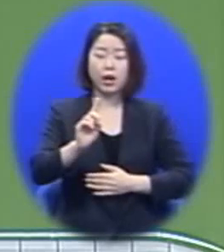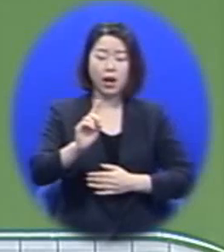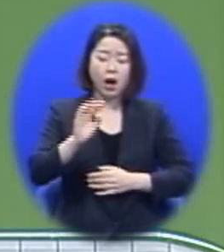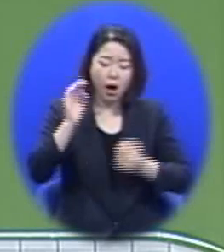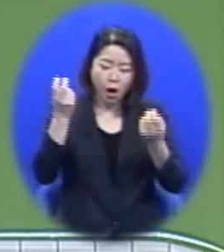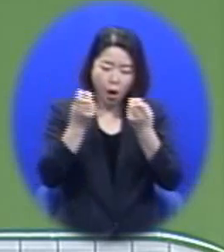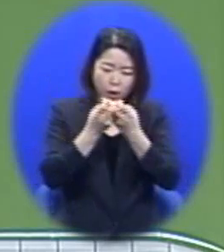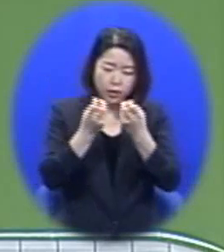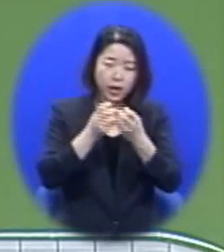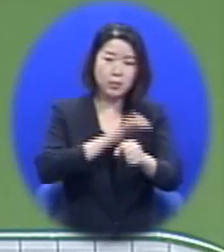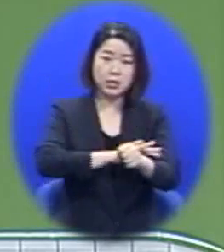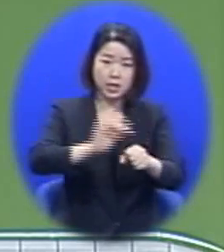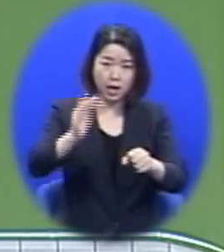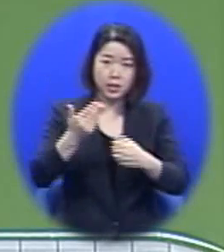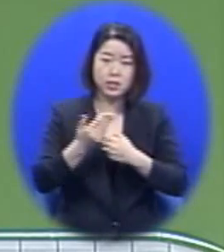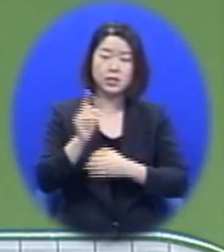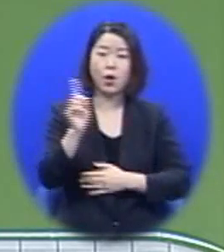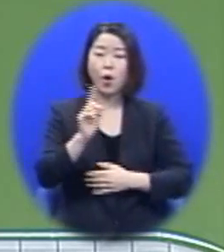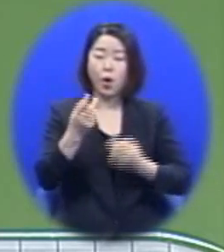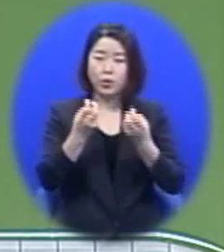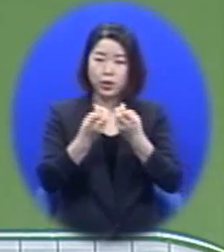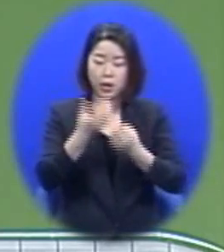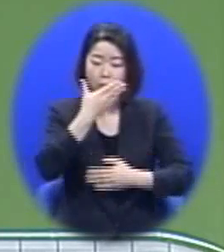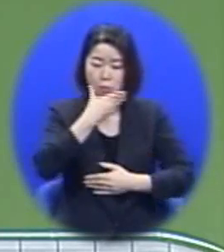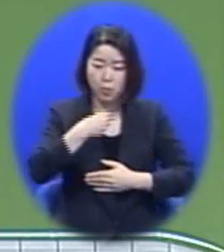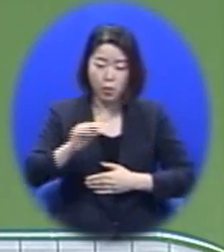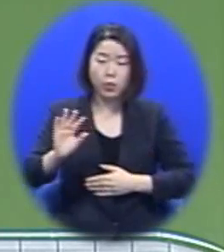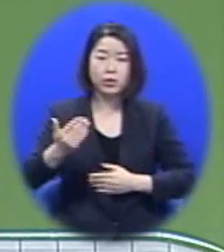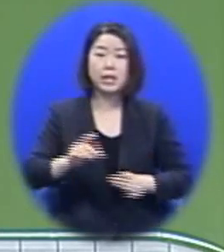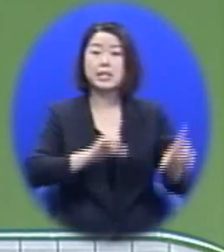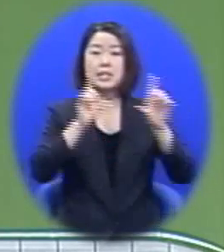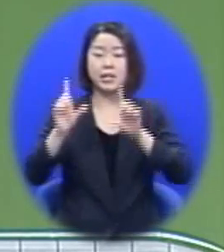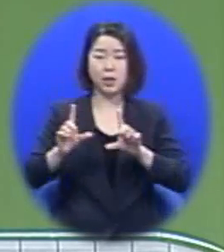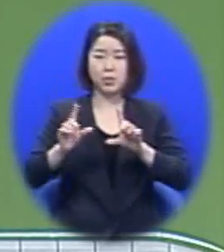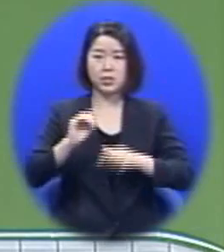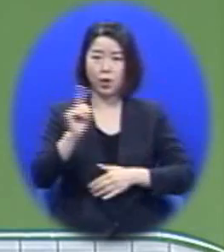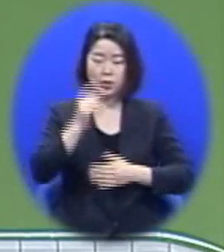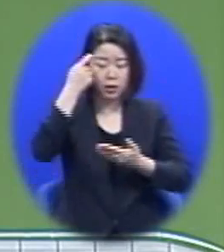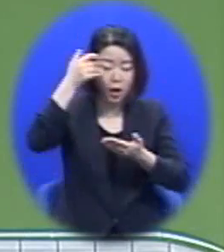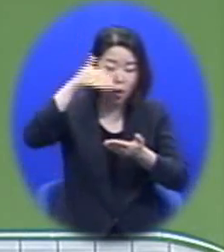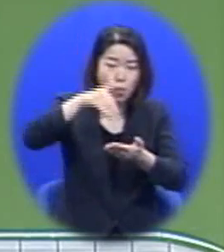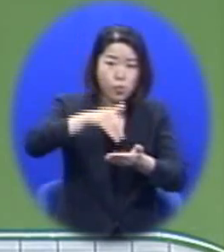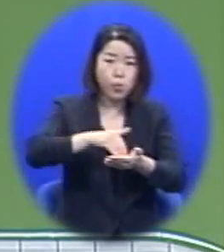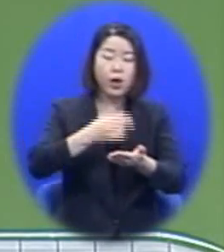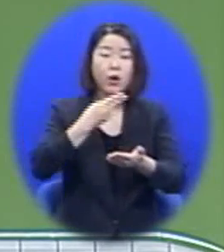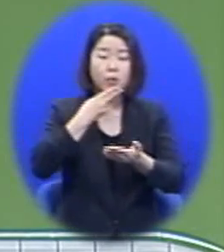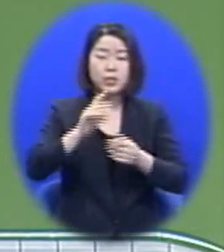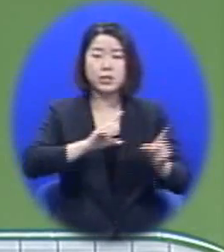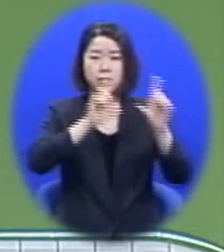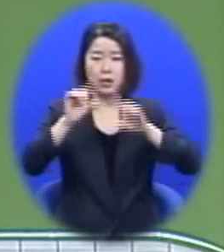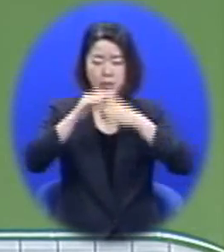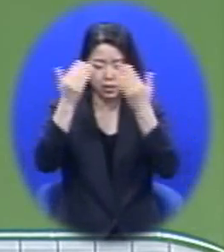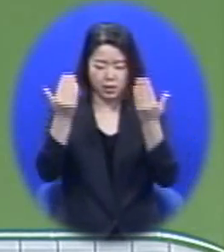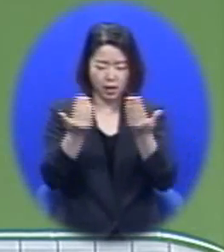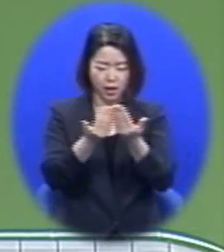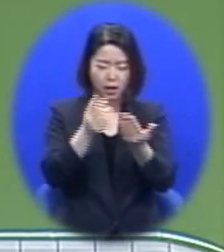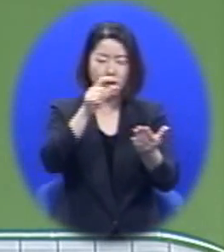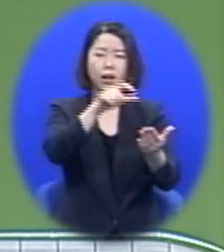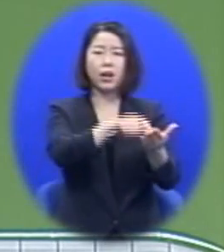될지 어떻게 하는 게 정말 복된 삶인지 어떻게 하는 것이 후회 없는 삶을 사는 걸 다 나와 있어요.